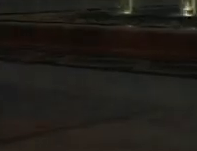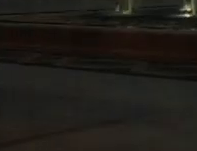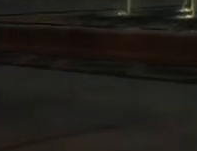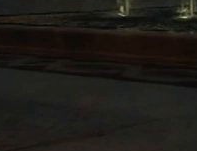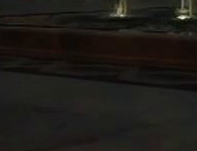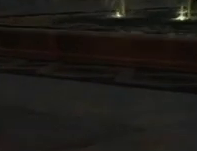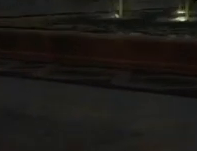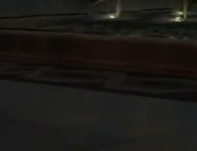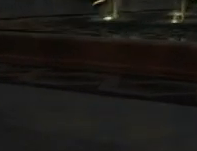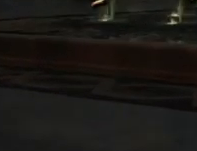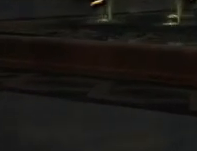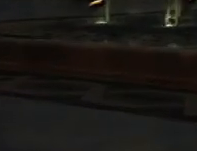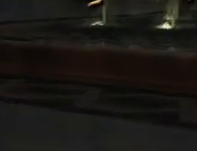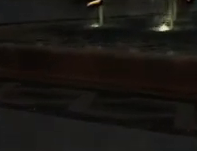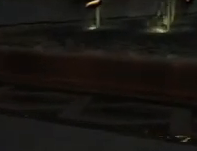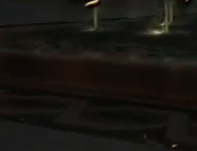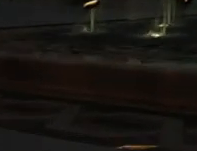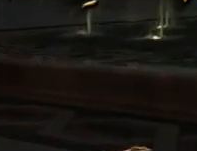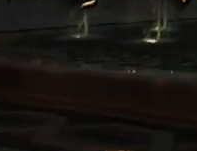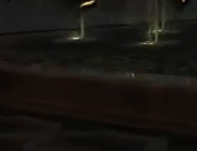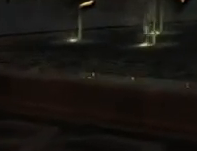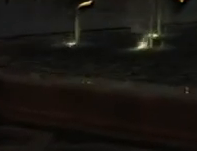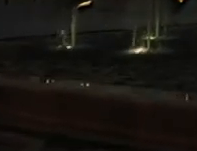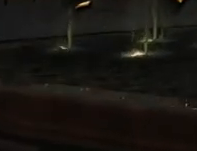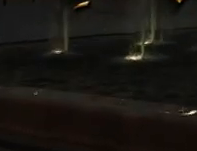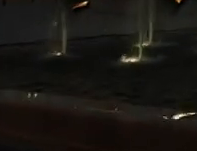الله، أشهد أن محمد